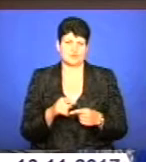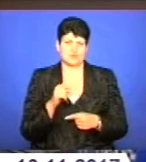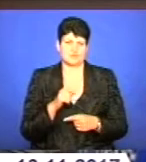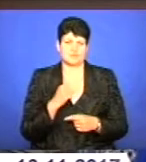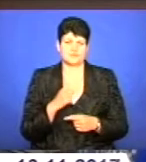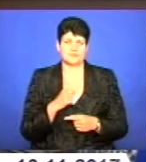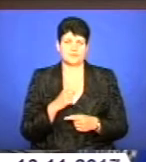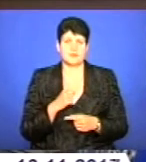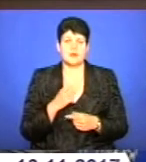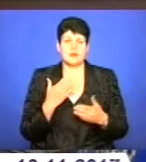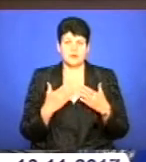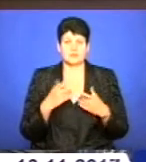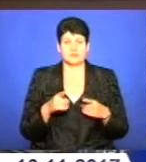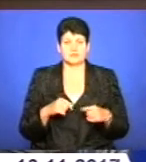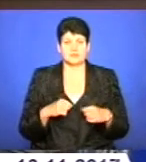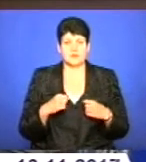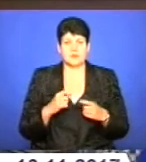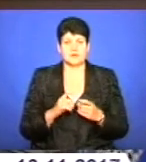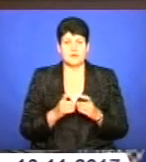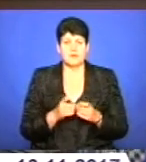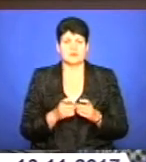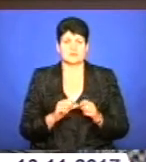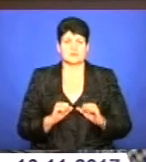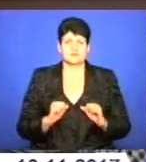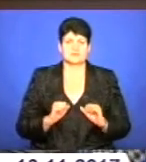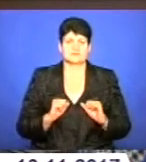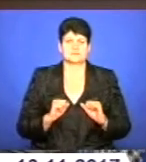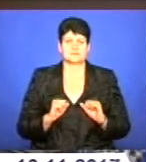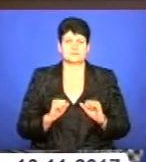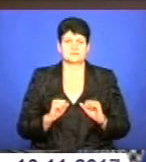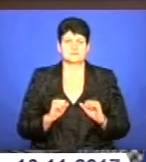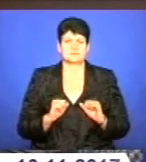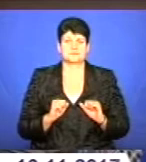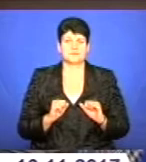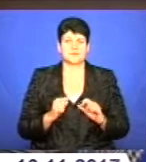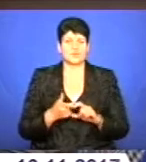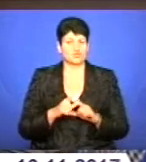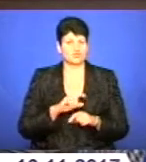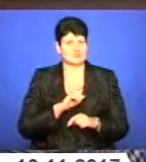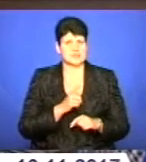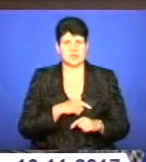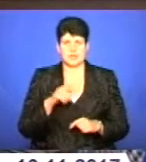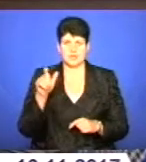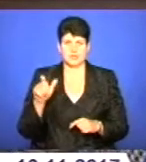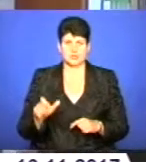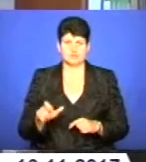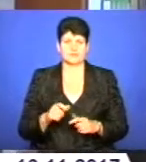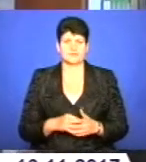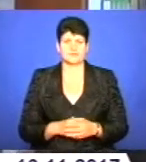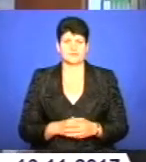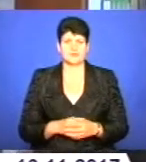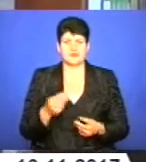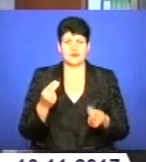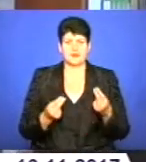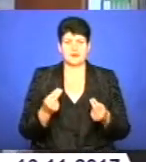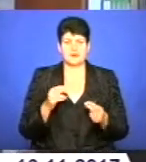але все ж таки вони намагаються, борються. І це дуже-дуже сильні люди з сильною волею. Гра така